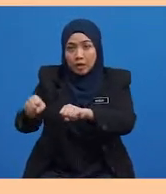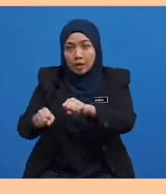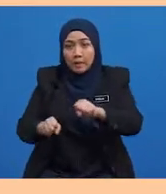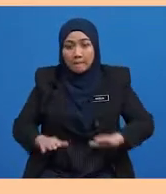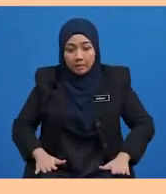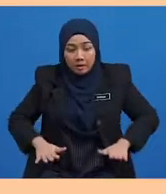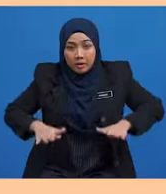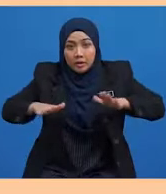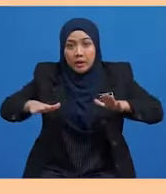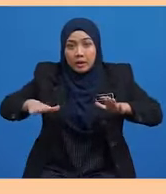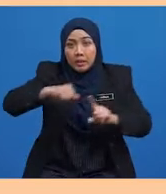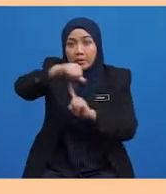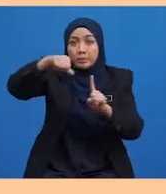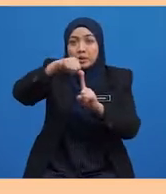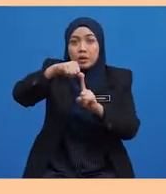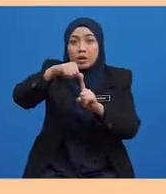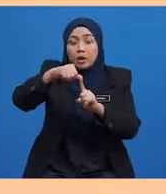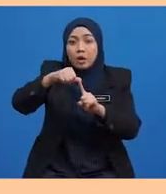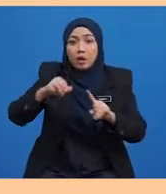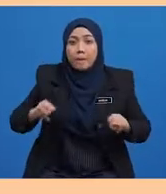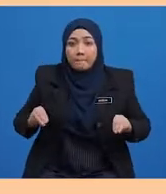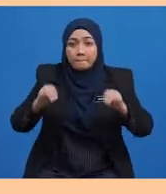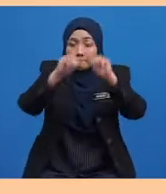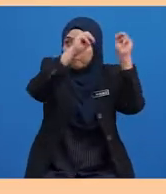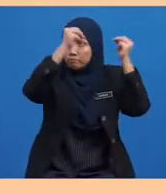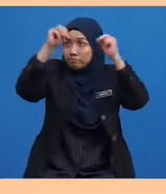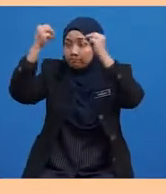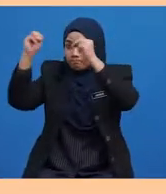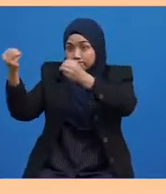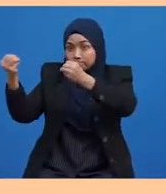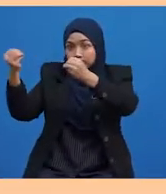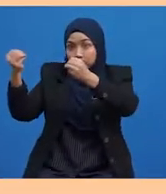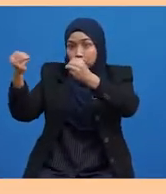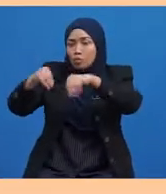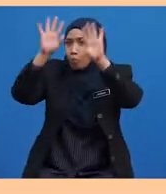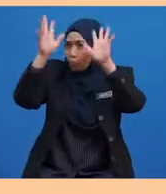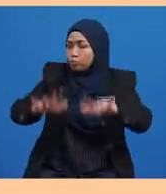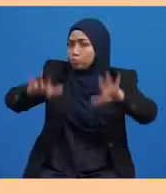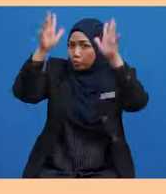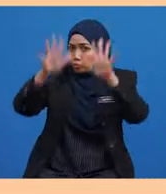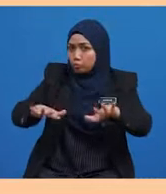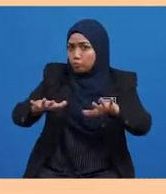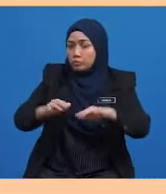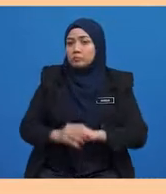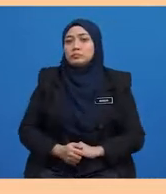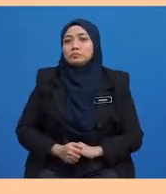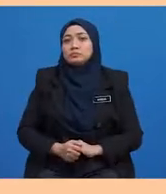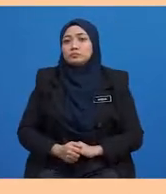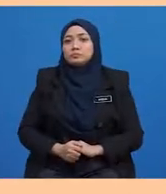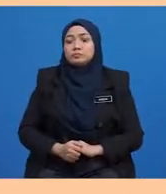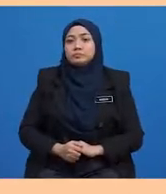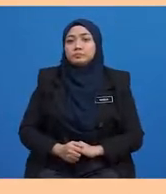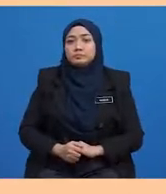musim tengkujuh. Pada musim tengkujuh, berlakunya hujan berterusan.